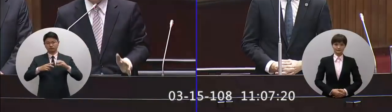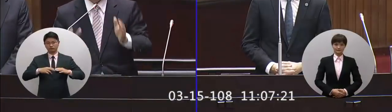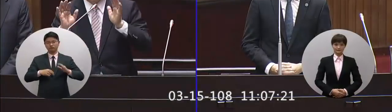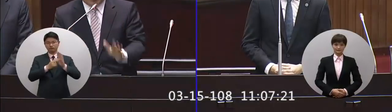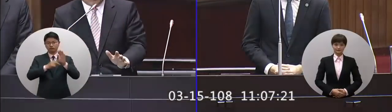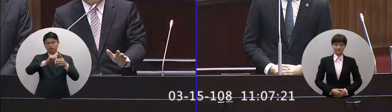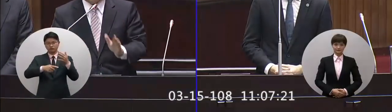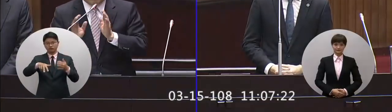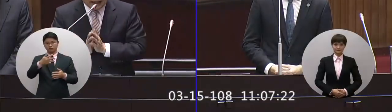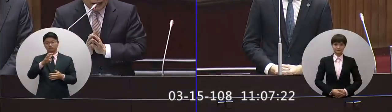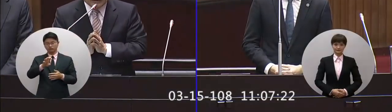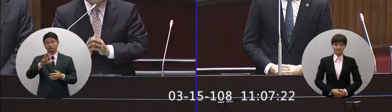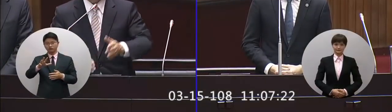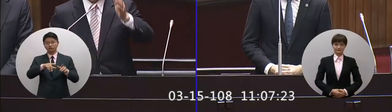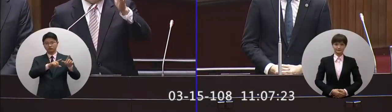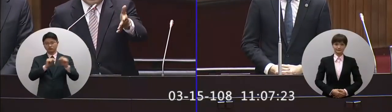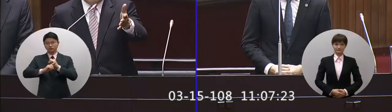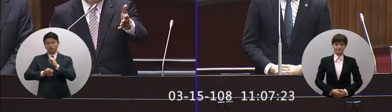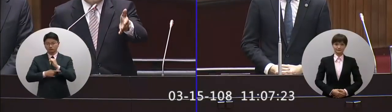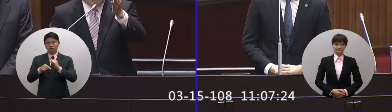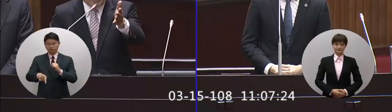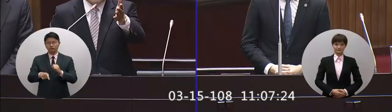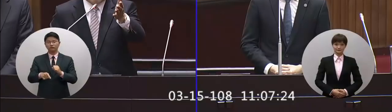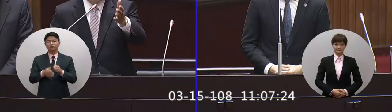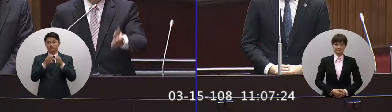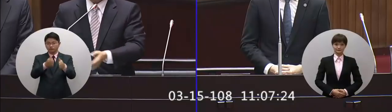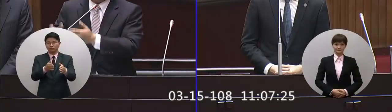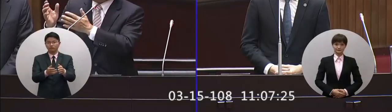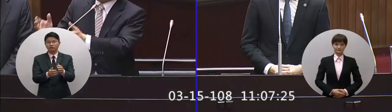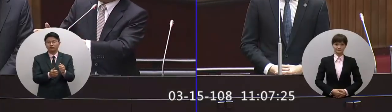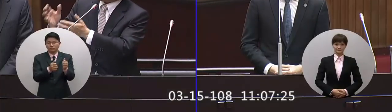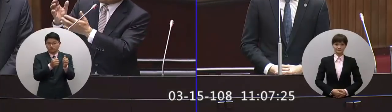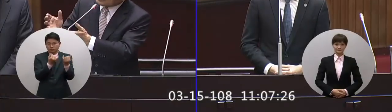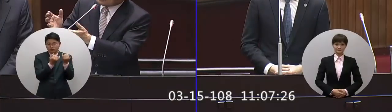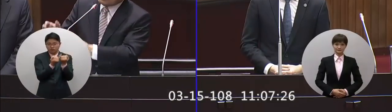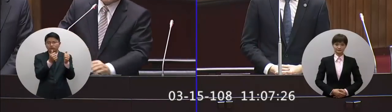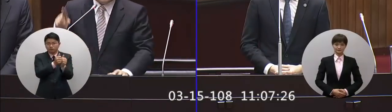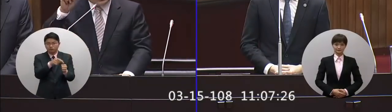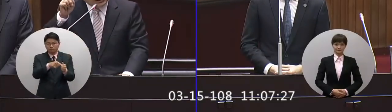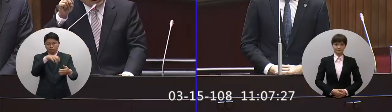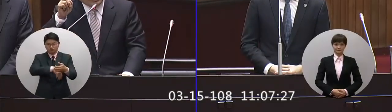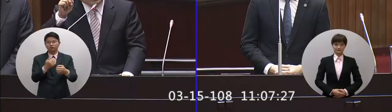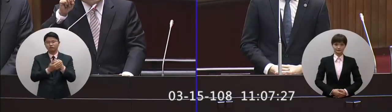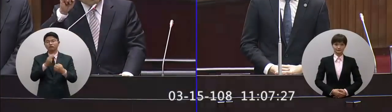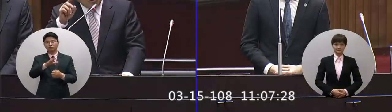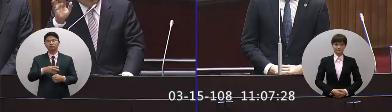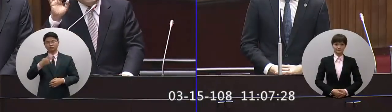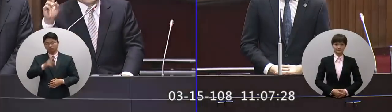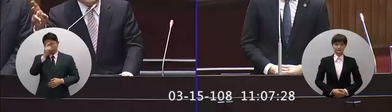整个立法的原因甲内容。阿妈拜托贵院大家赶紧伫今